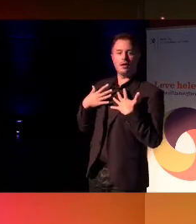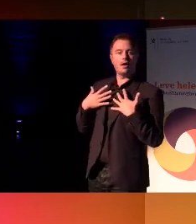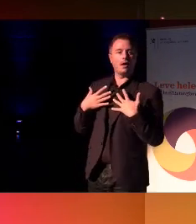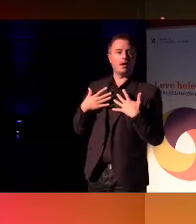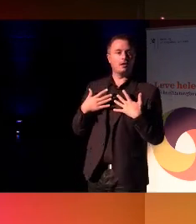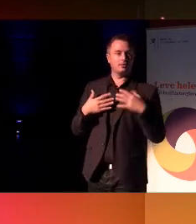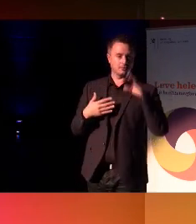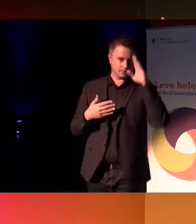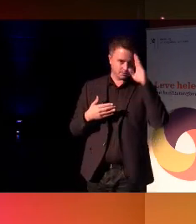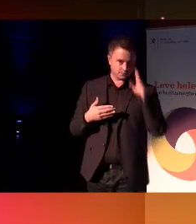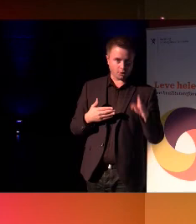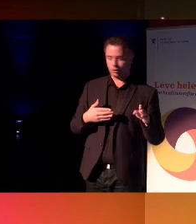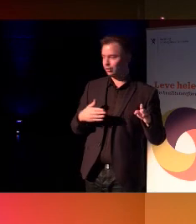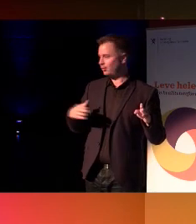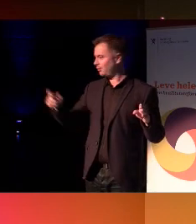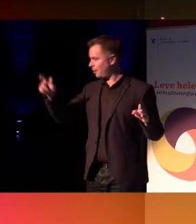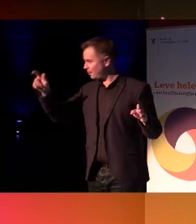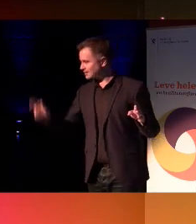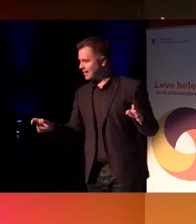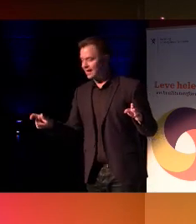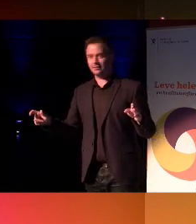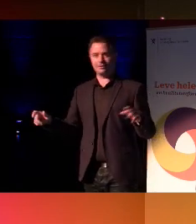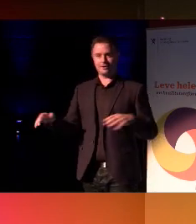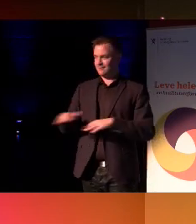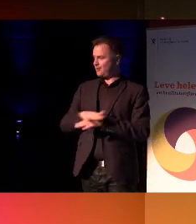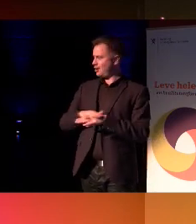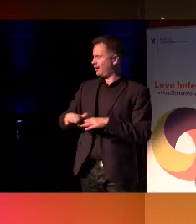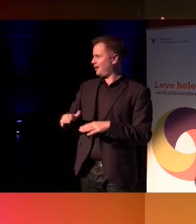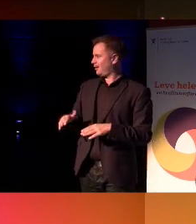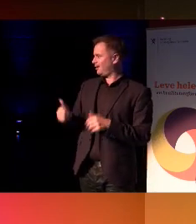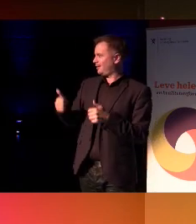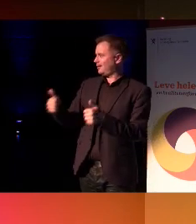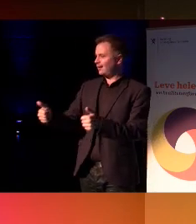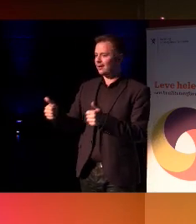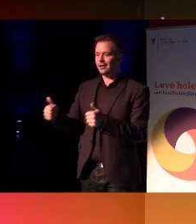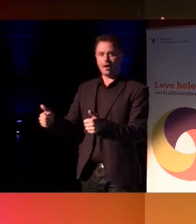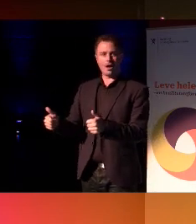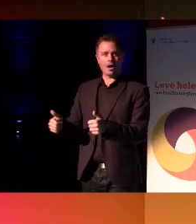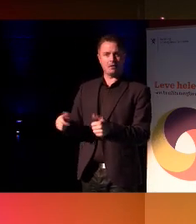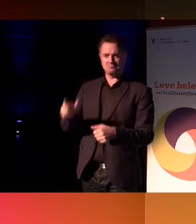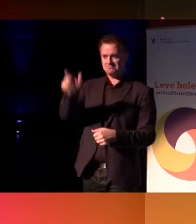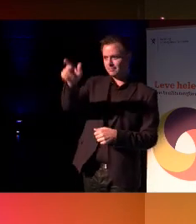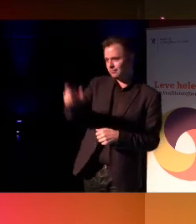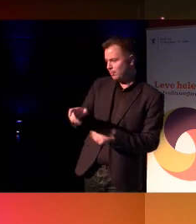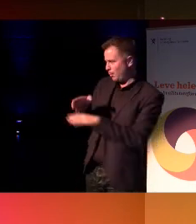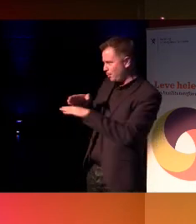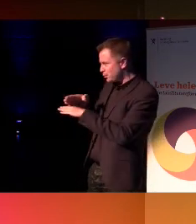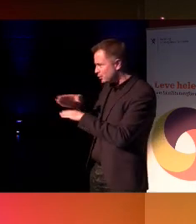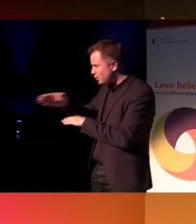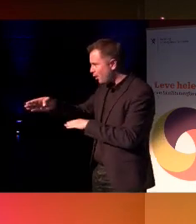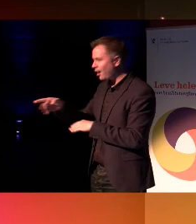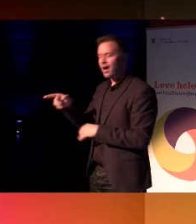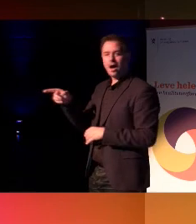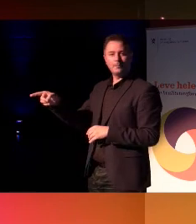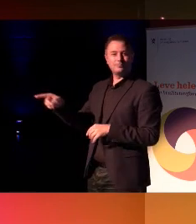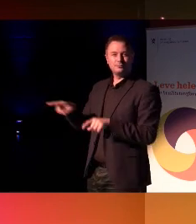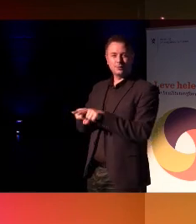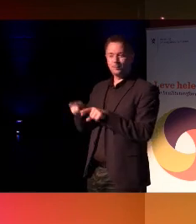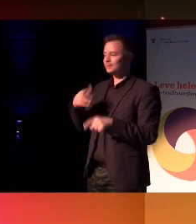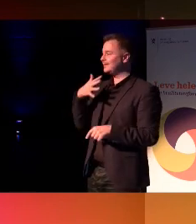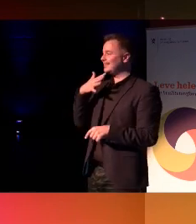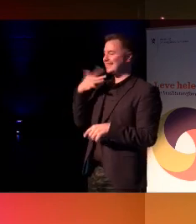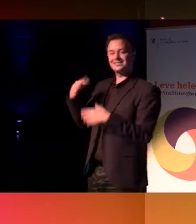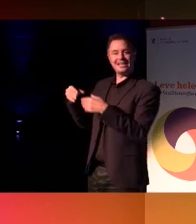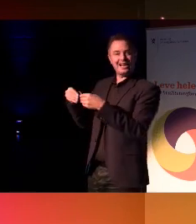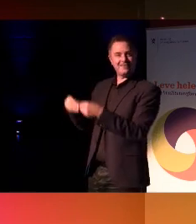verdifullt for pasientene våre som fikk den trivselsvennen. At det var noen som kom og besøkte bare de. Det var ikke et sånt, en